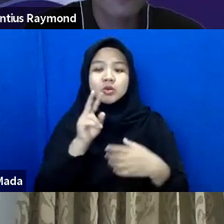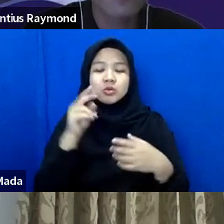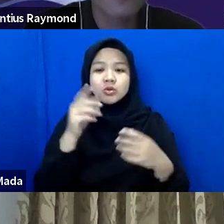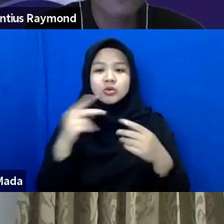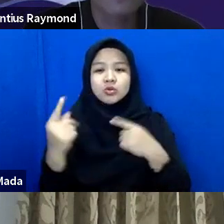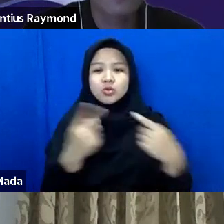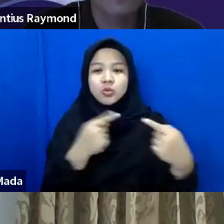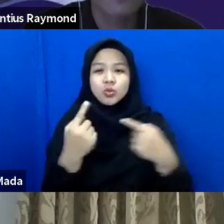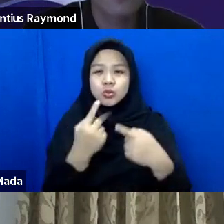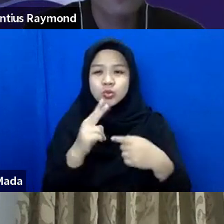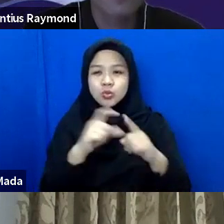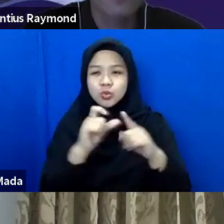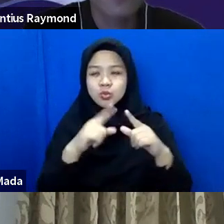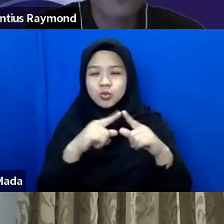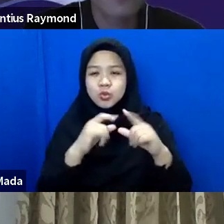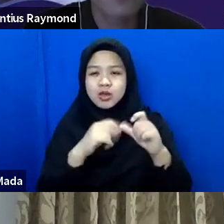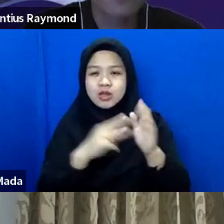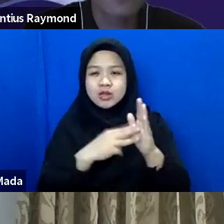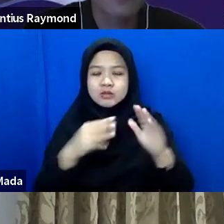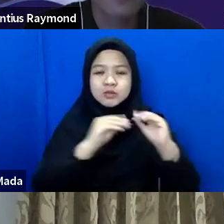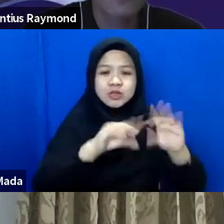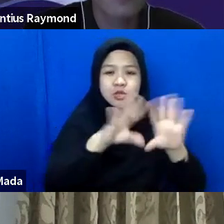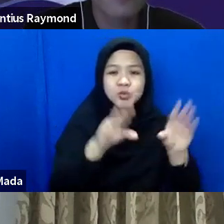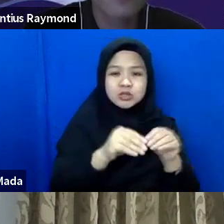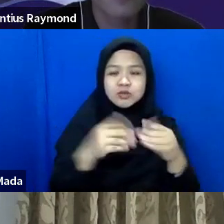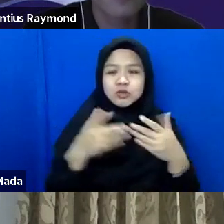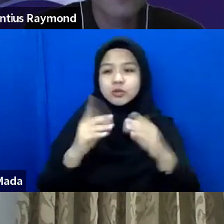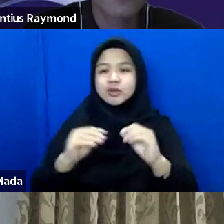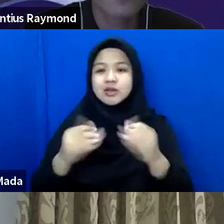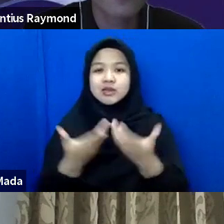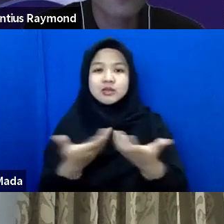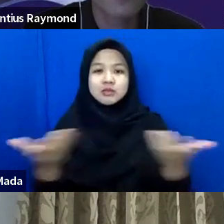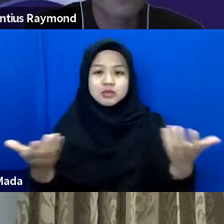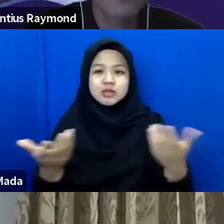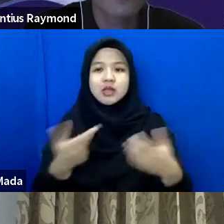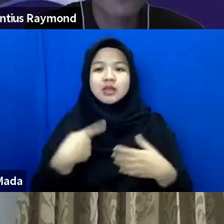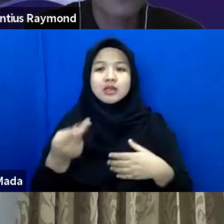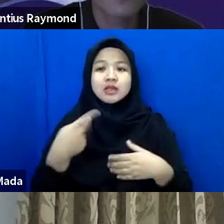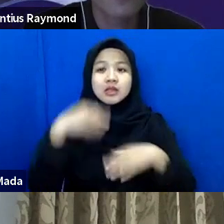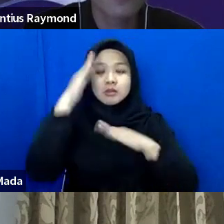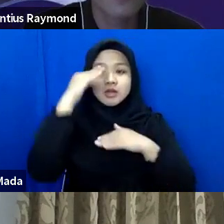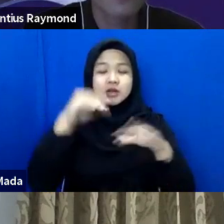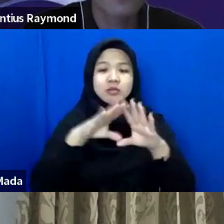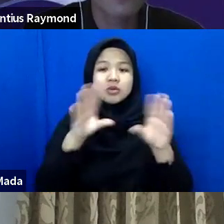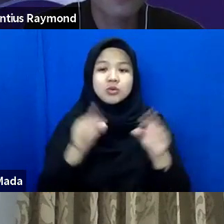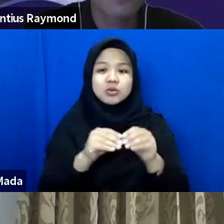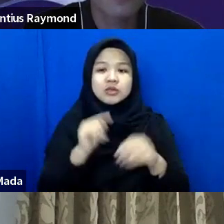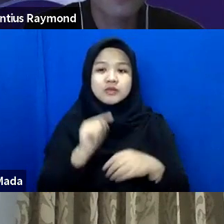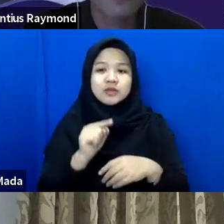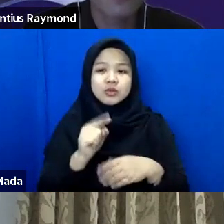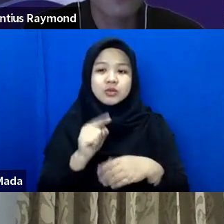pendidikan inklusif dan pendidikan yang sekreatif kita berharap agar inklusi itu